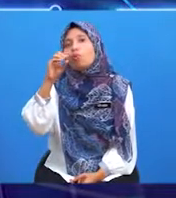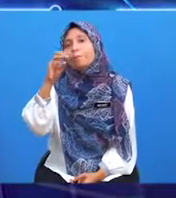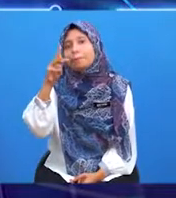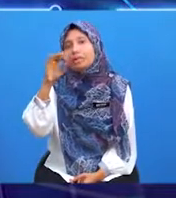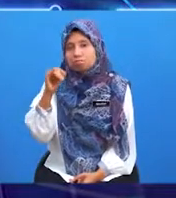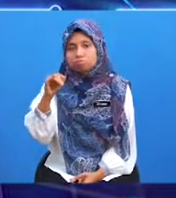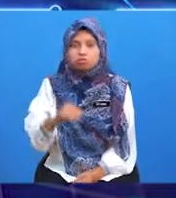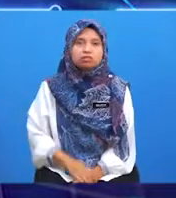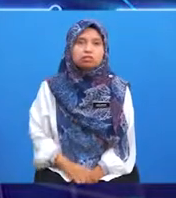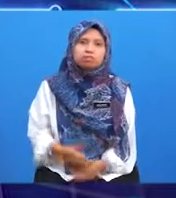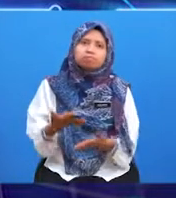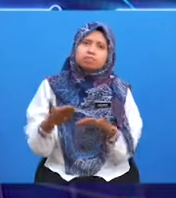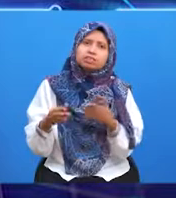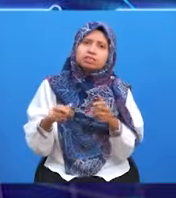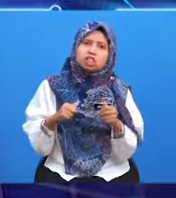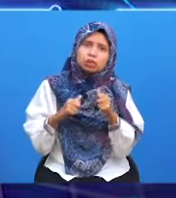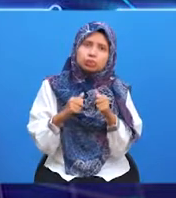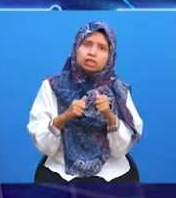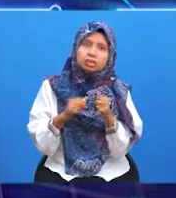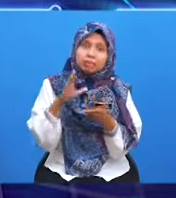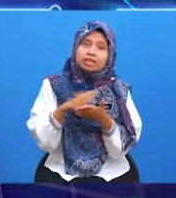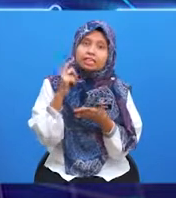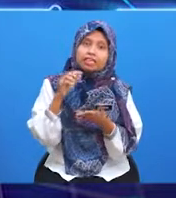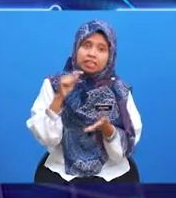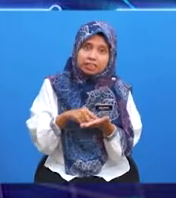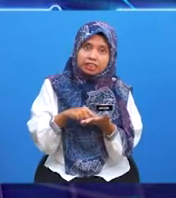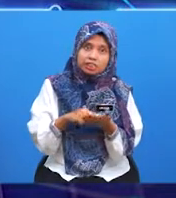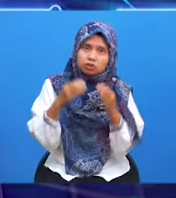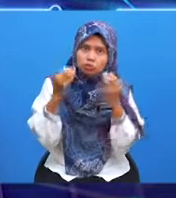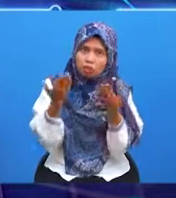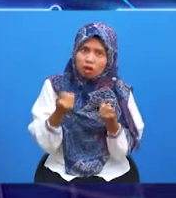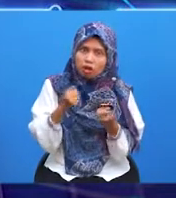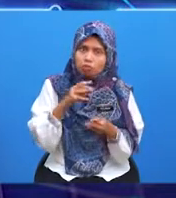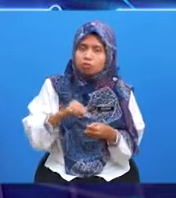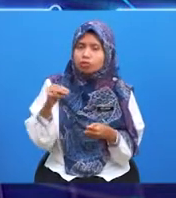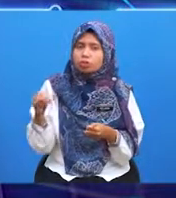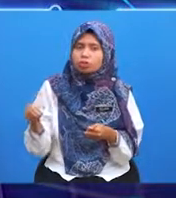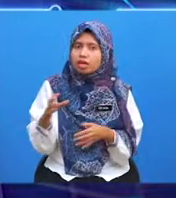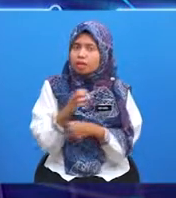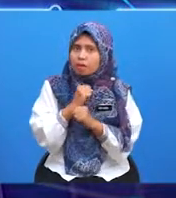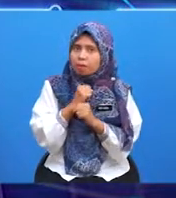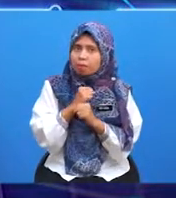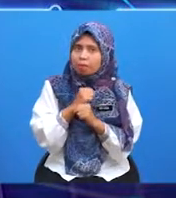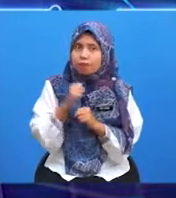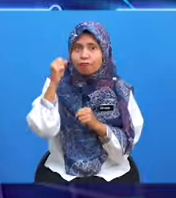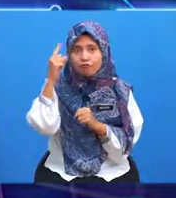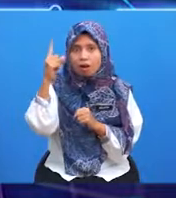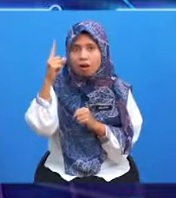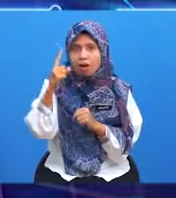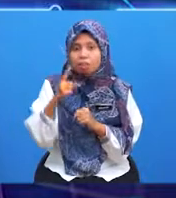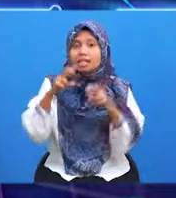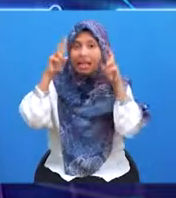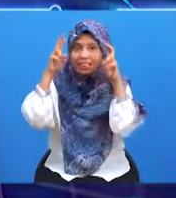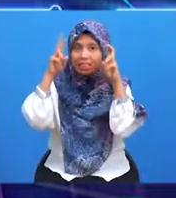Setelah mengikuti sesi pembelajaran tadi, cikgu berharap murid-murid dapat memahami